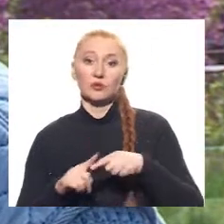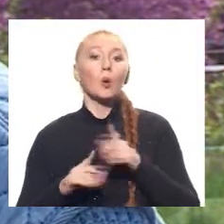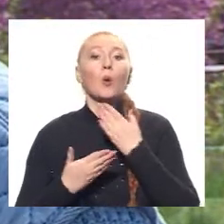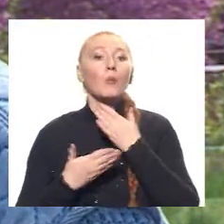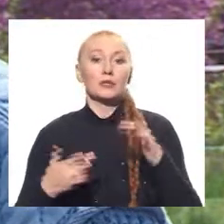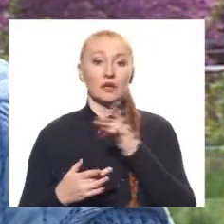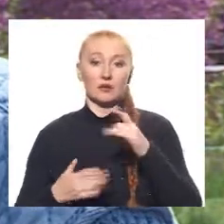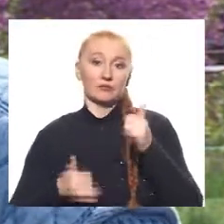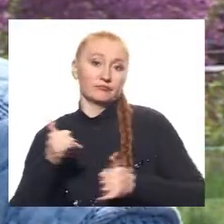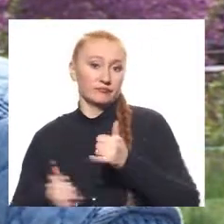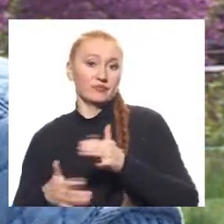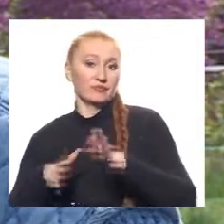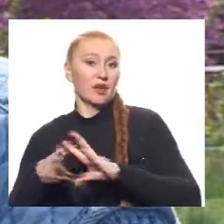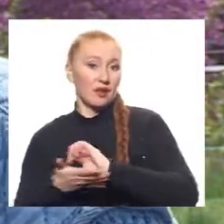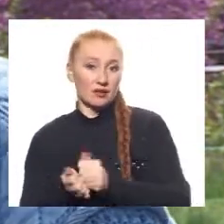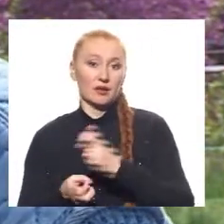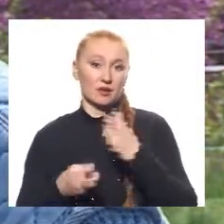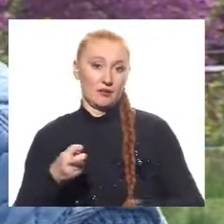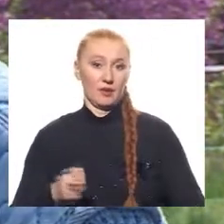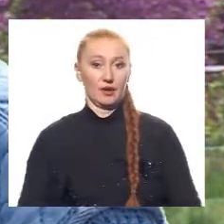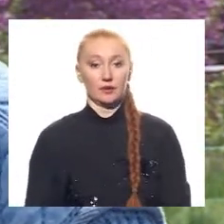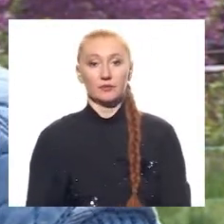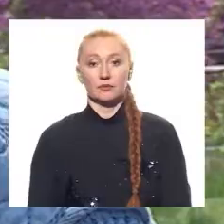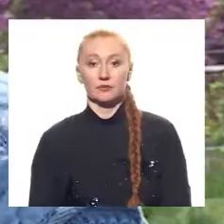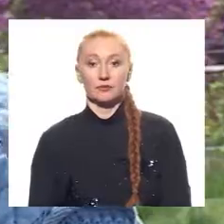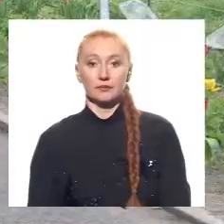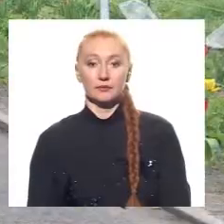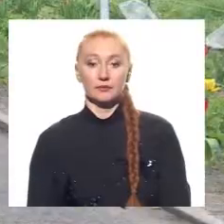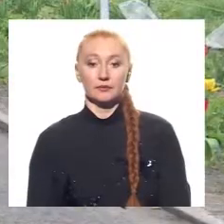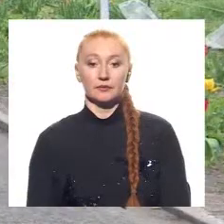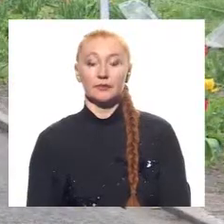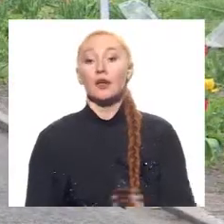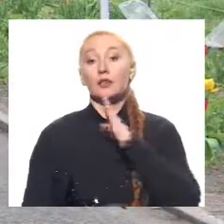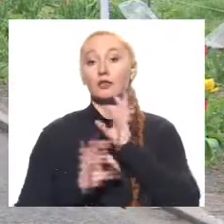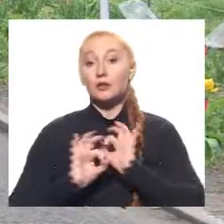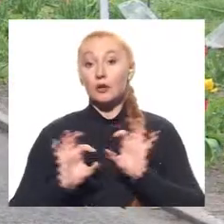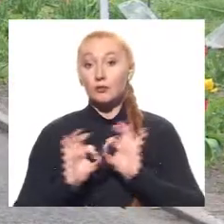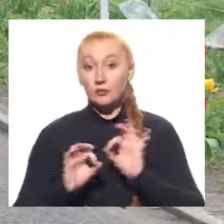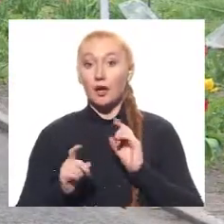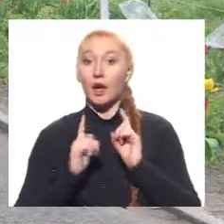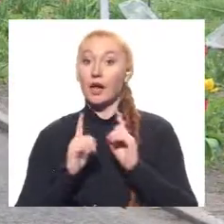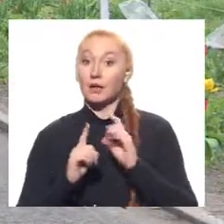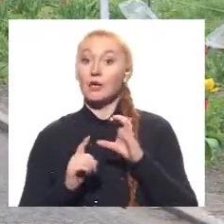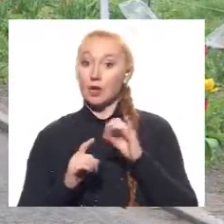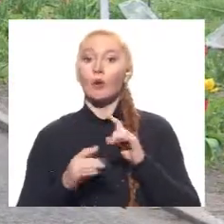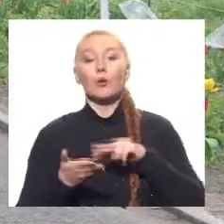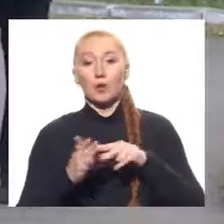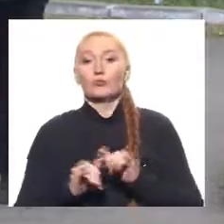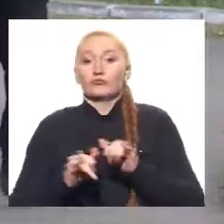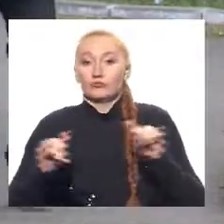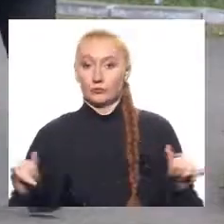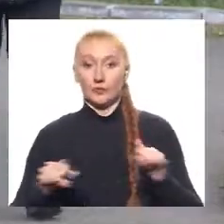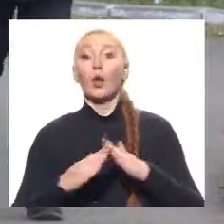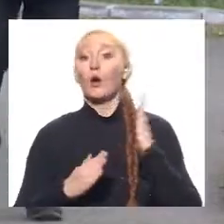раз, витоптують, ламають. Витаптують, ламають. Жінка розповідає, алею сакур планують збільшити.